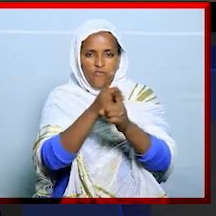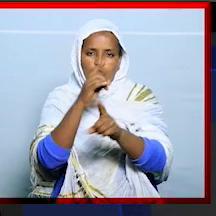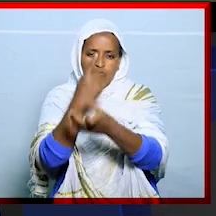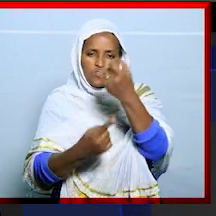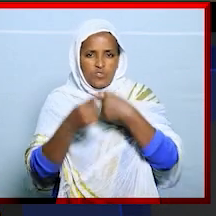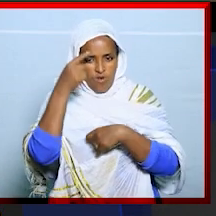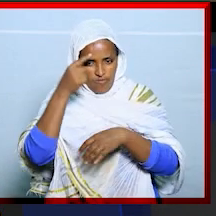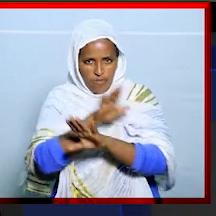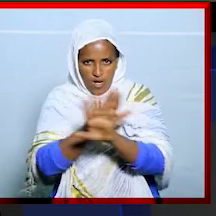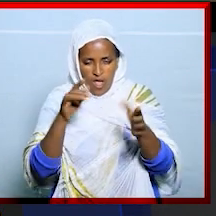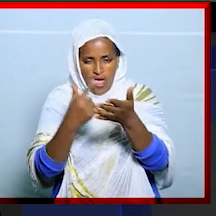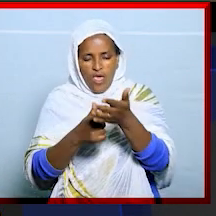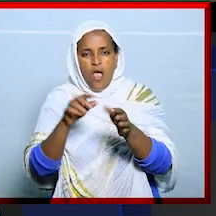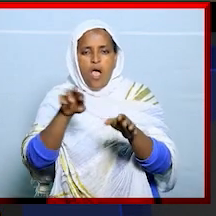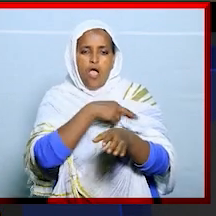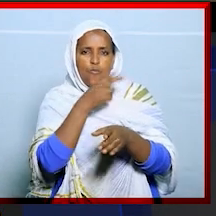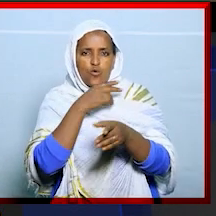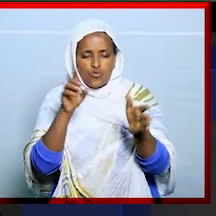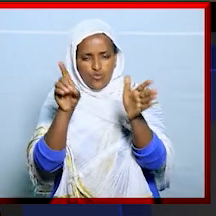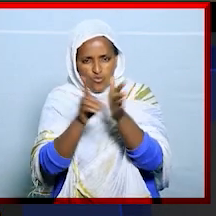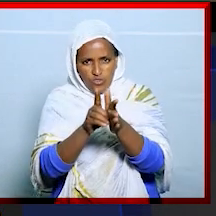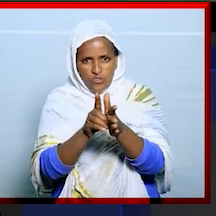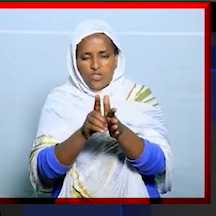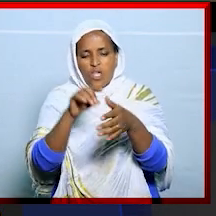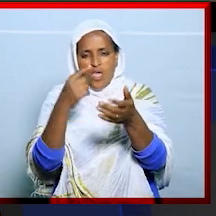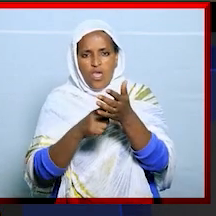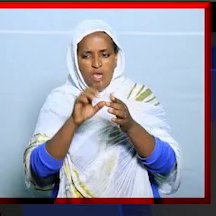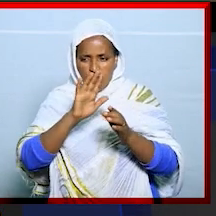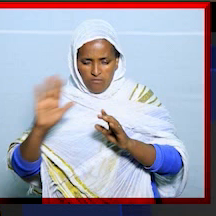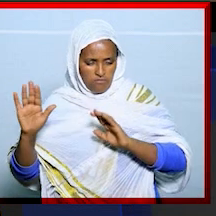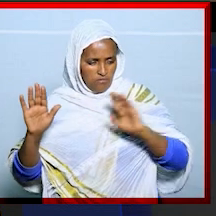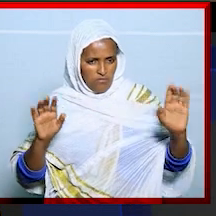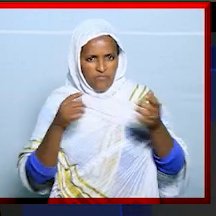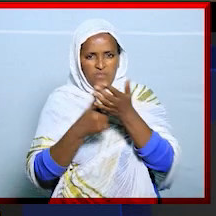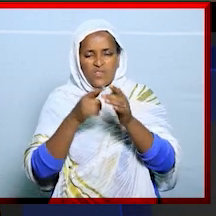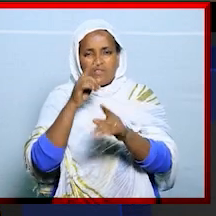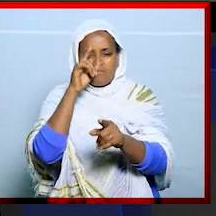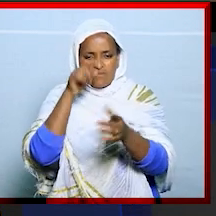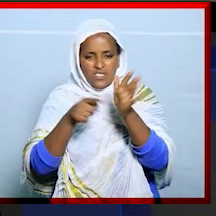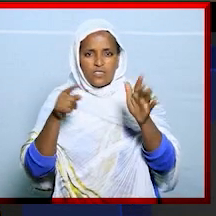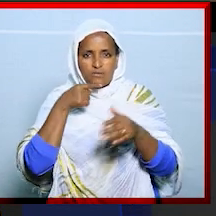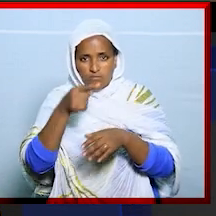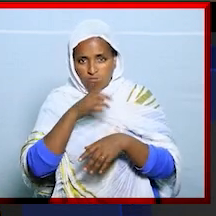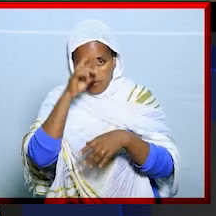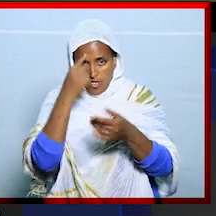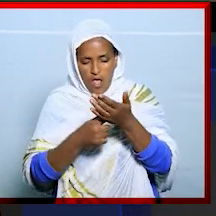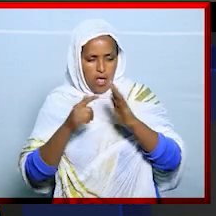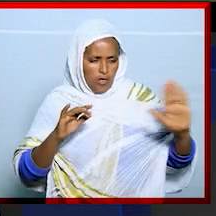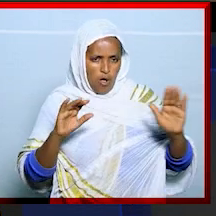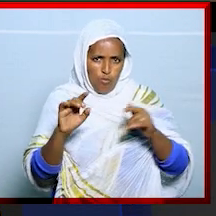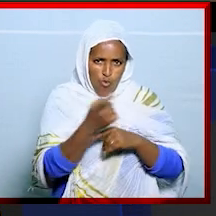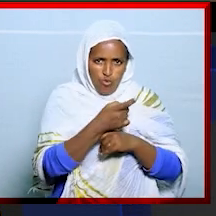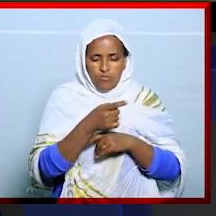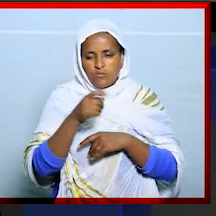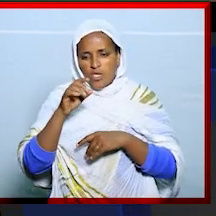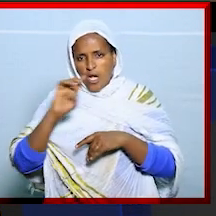ጎን መፈጠሯ ነው። ይሄ ሃይማኖት ነው፣ ዶክትሪን ነው። ግራው ነው ቀኙ ነው የሚለው ግን ቅዱስ መጽሐፍ በግልጽ የተናገረው ነገር ስላልሆነ ከግራም